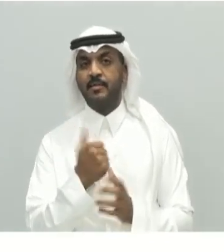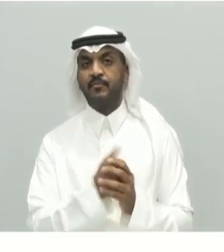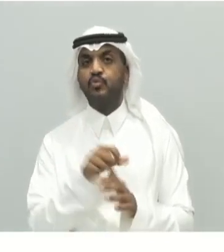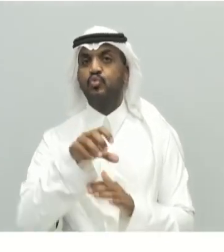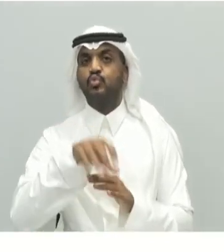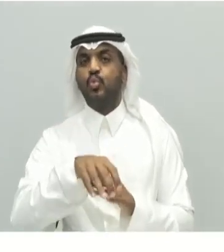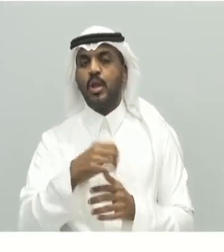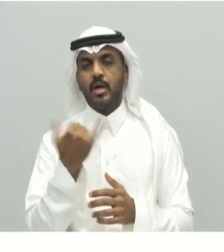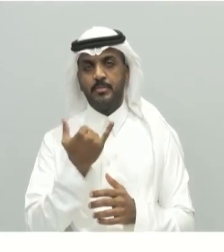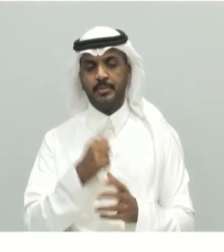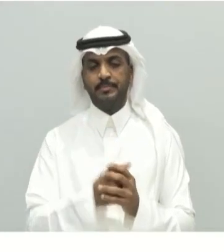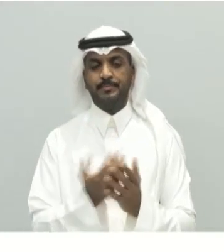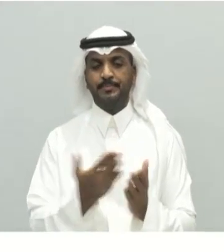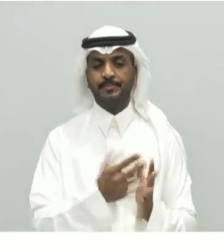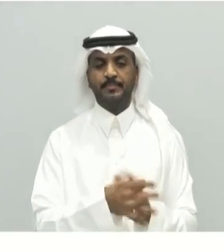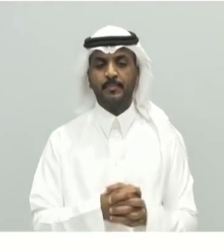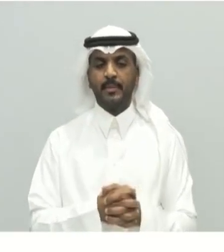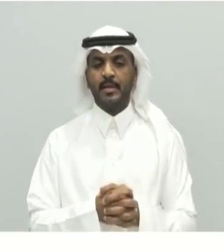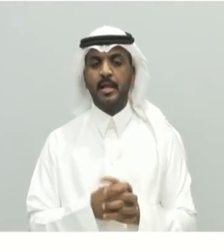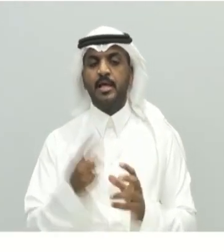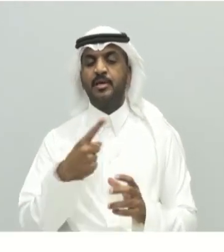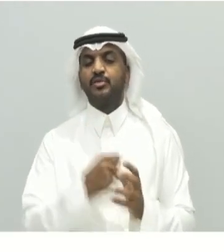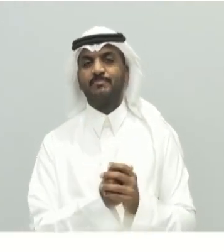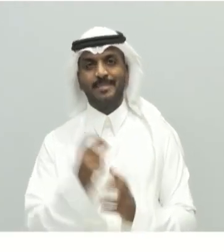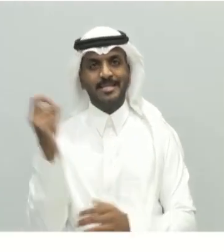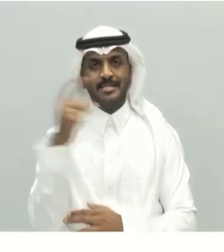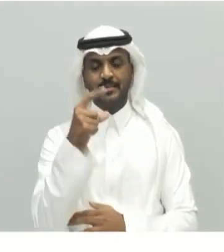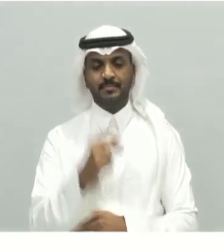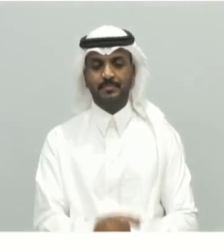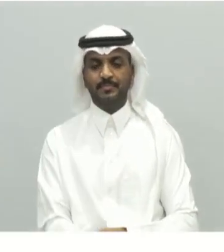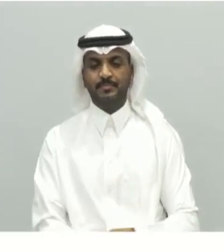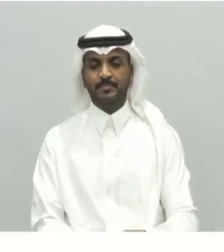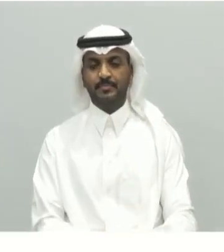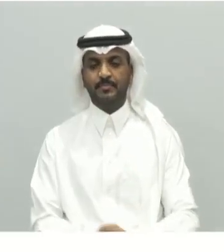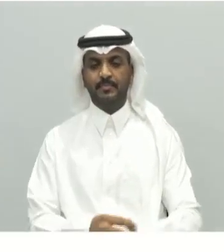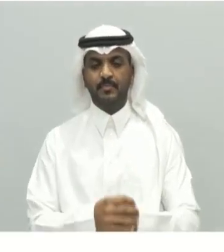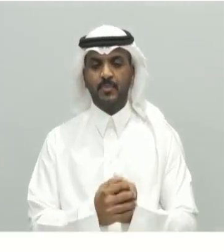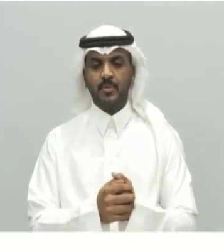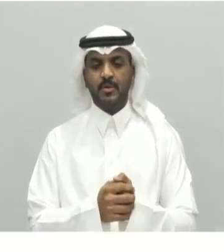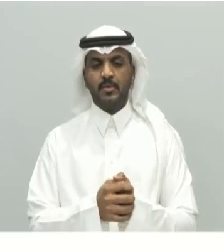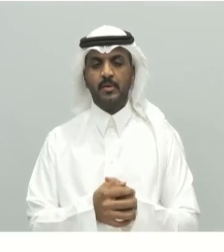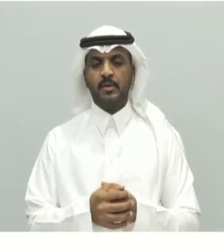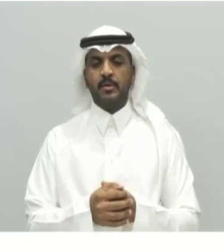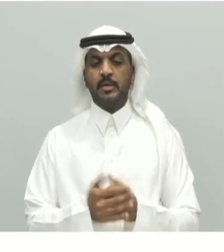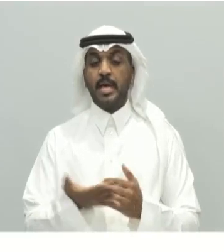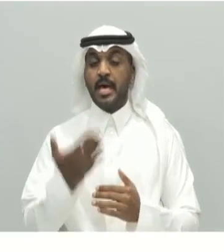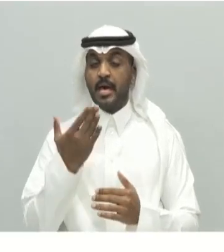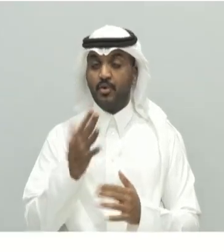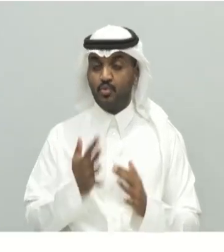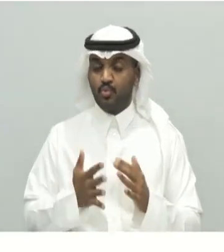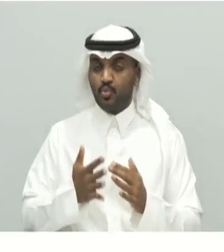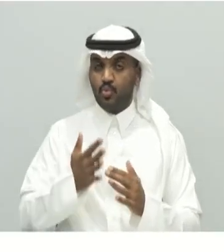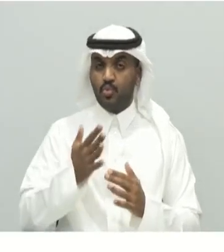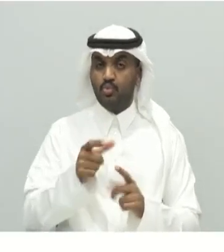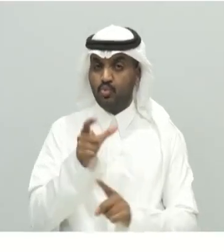السادسه عربيا الحاديه عشر اسلاميا كان مو سكان